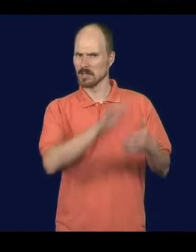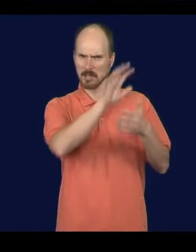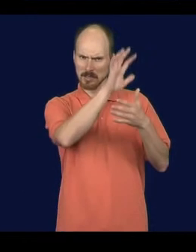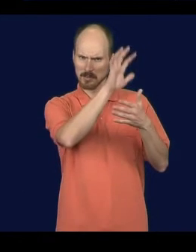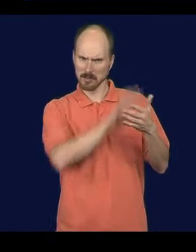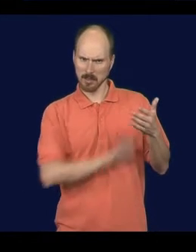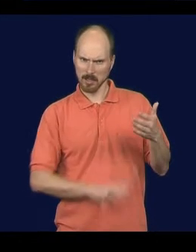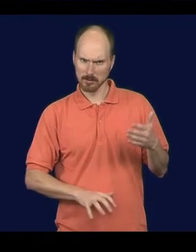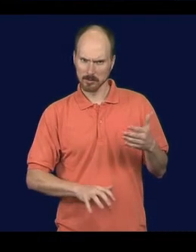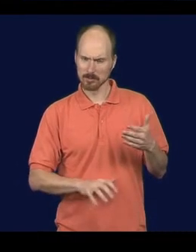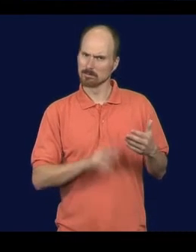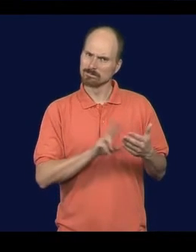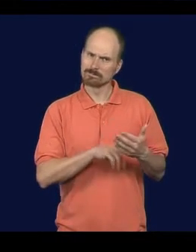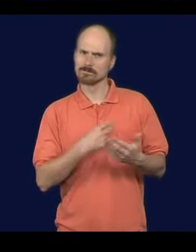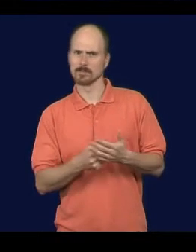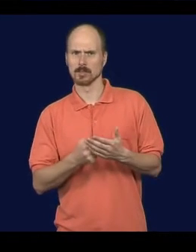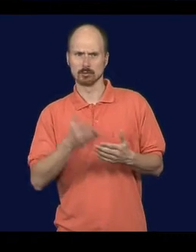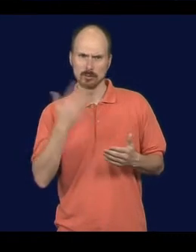snadné.